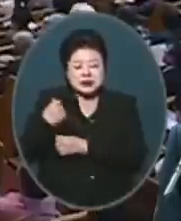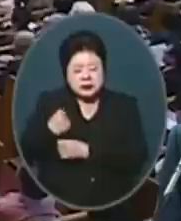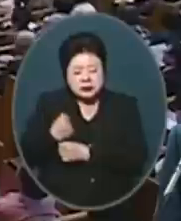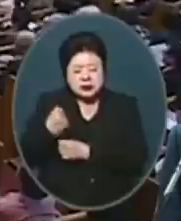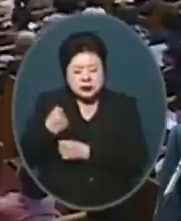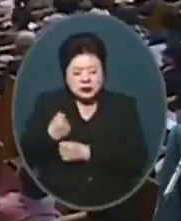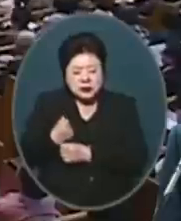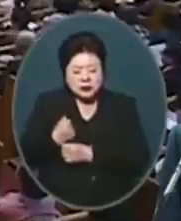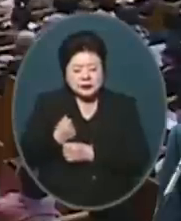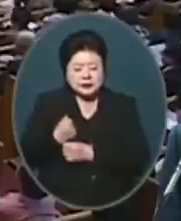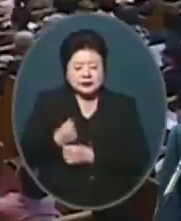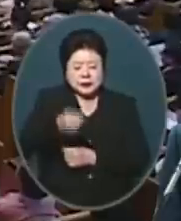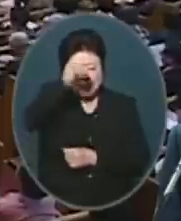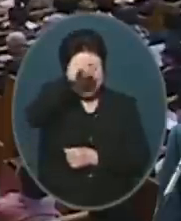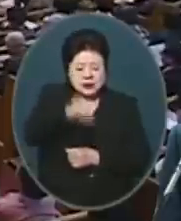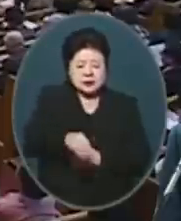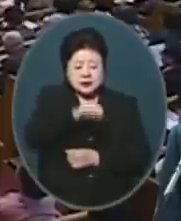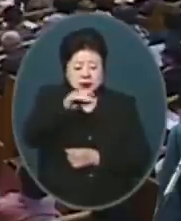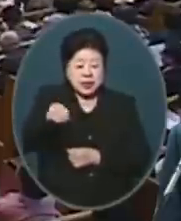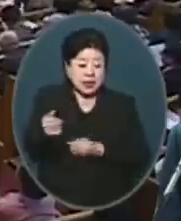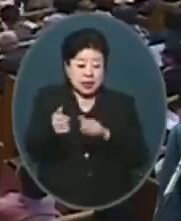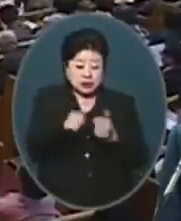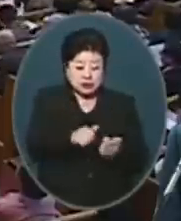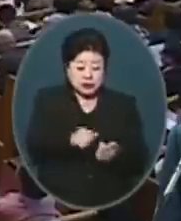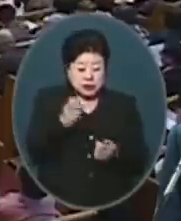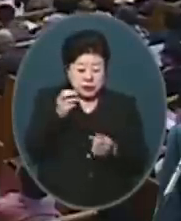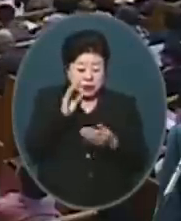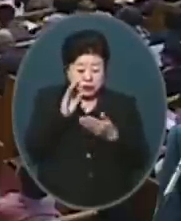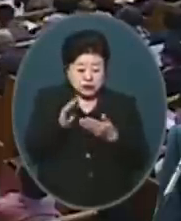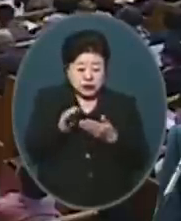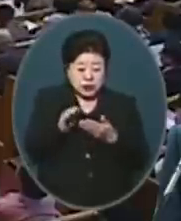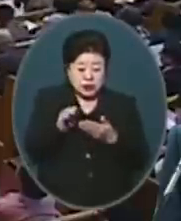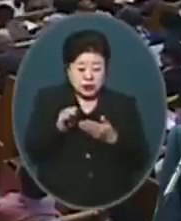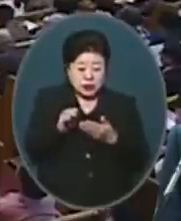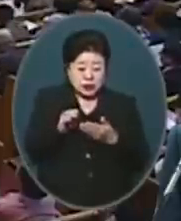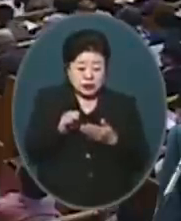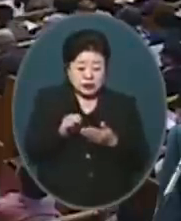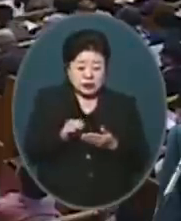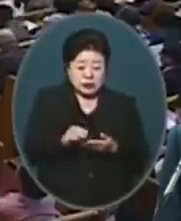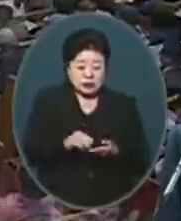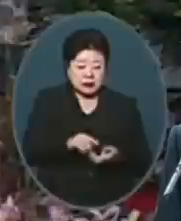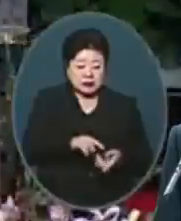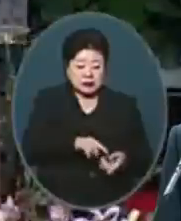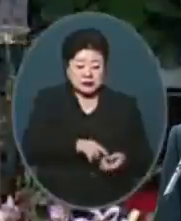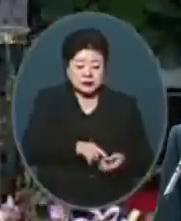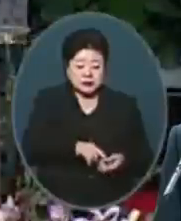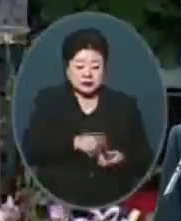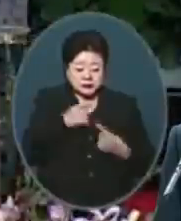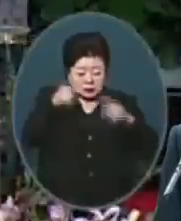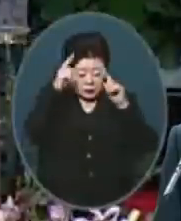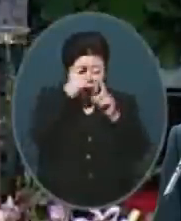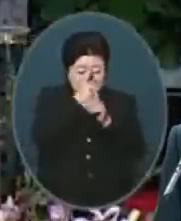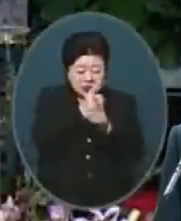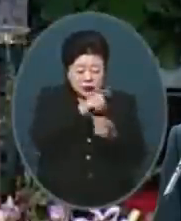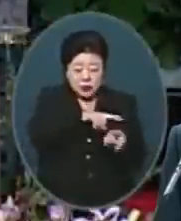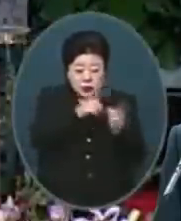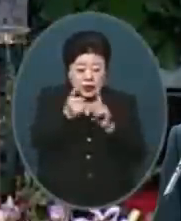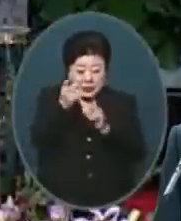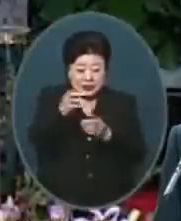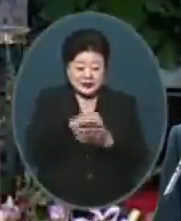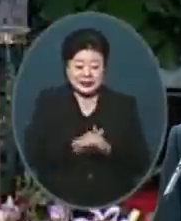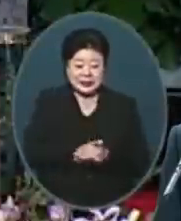짊어지시자 십자가에 죽으셨고 3일 만에 사망의 음부를 이기고